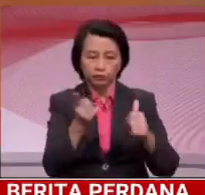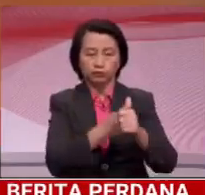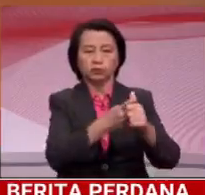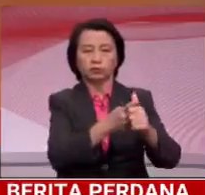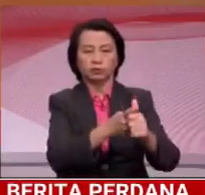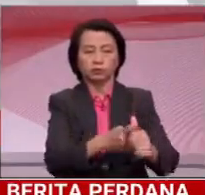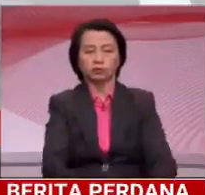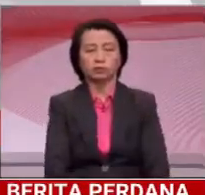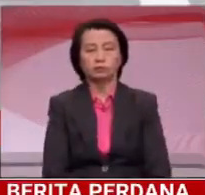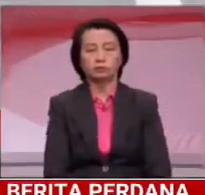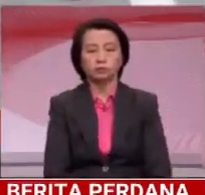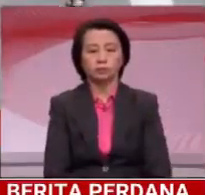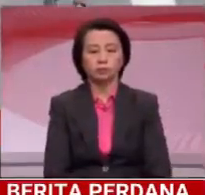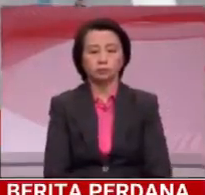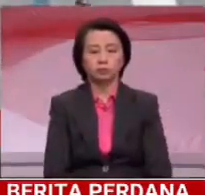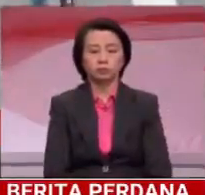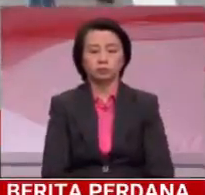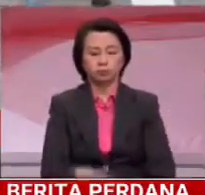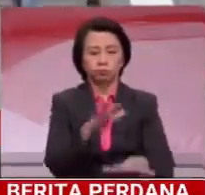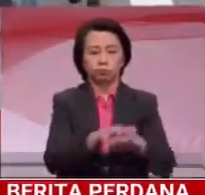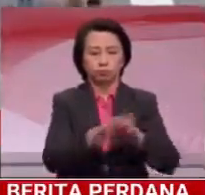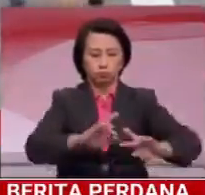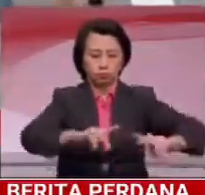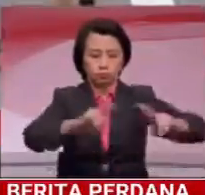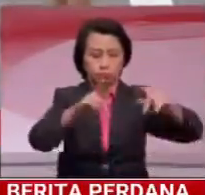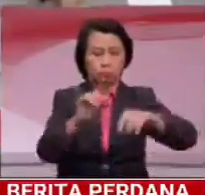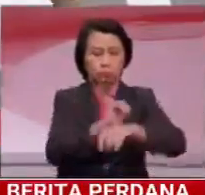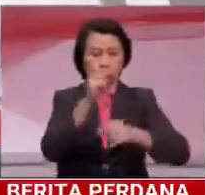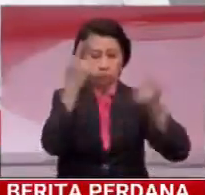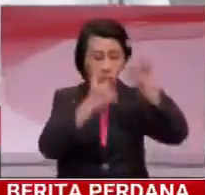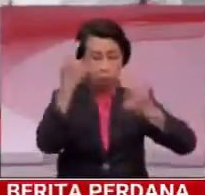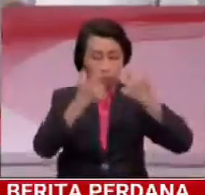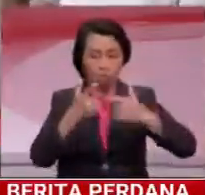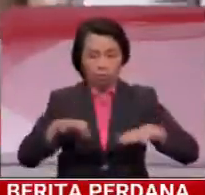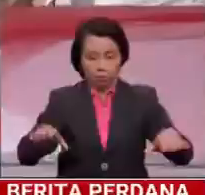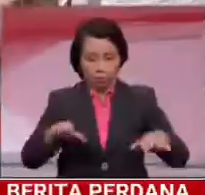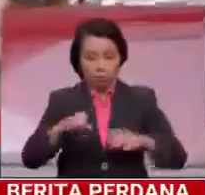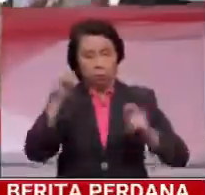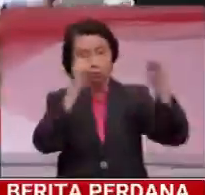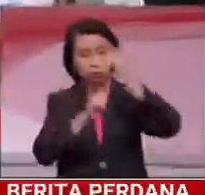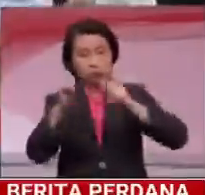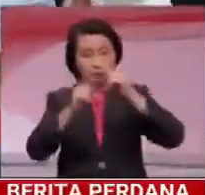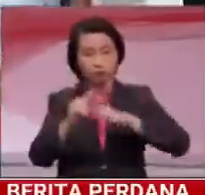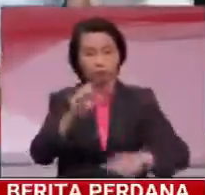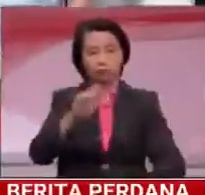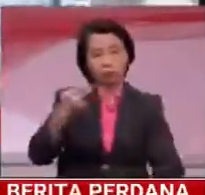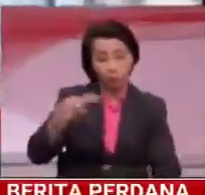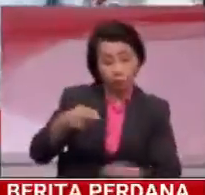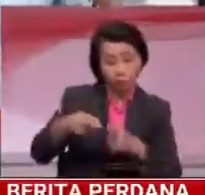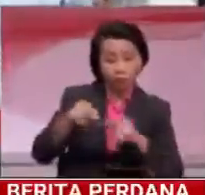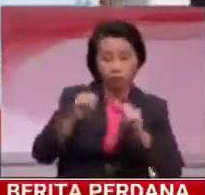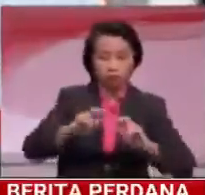dahulukan. Selain merancakkan semula industri pelancongan, pelaksanaan travel bubbles